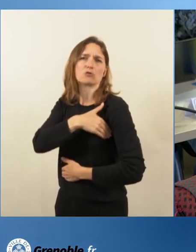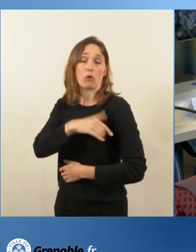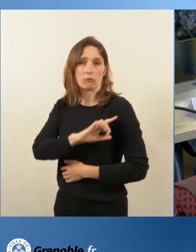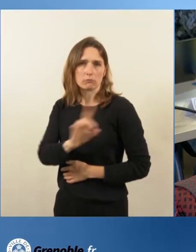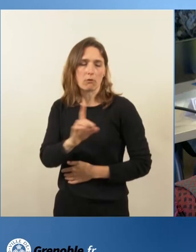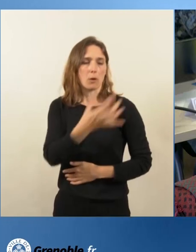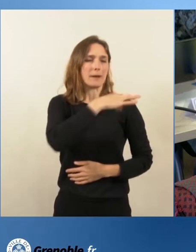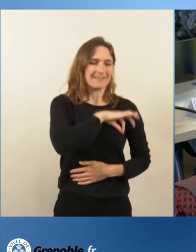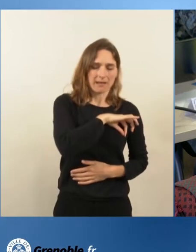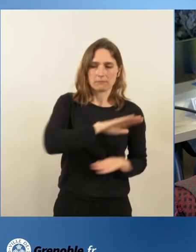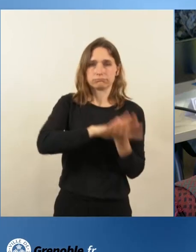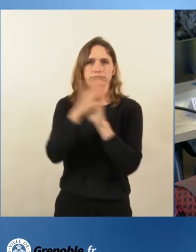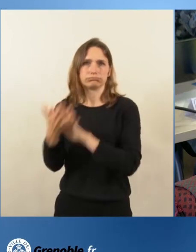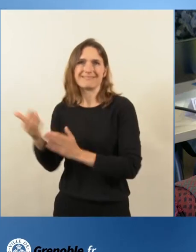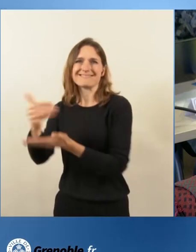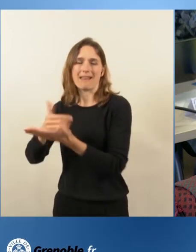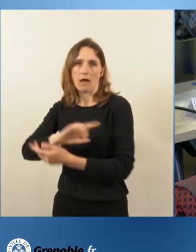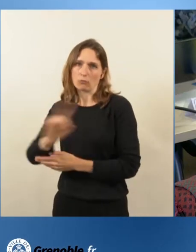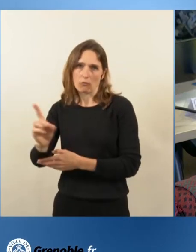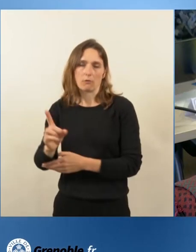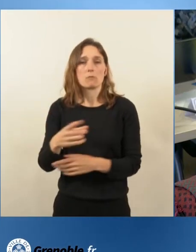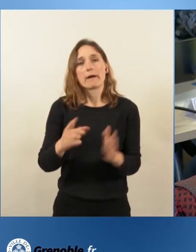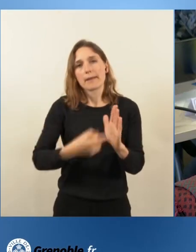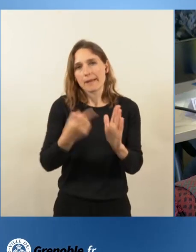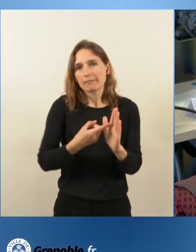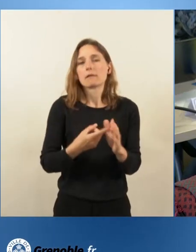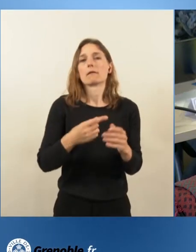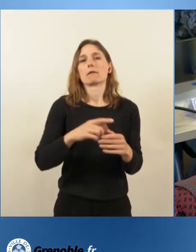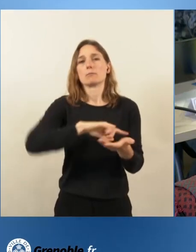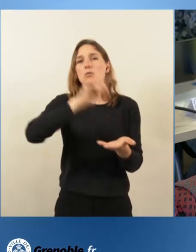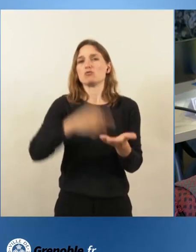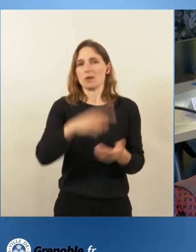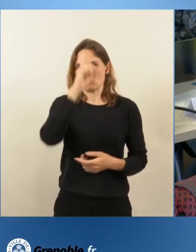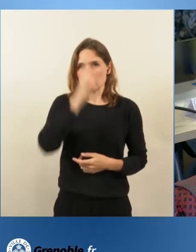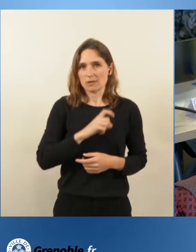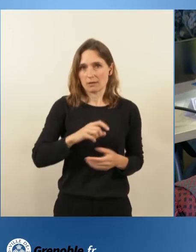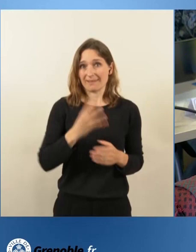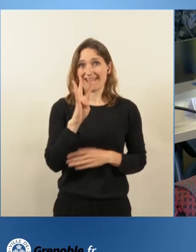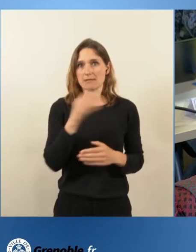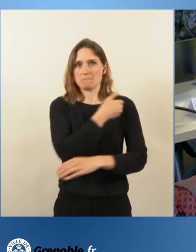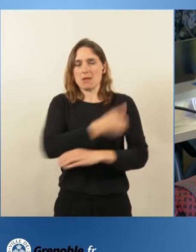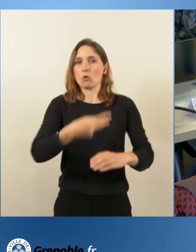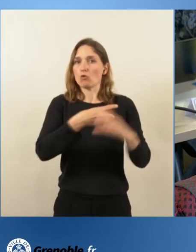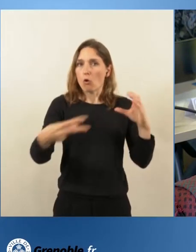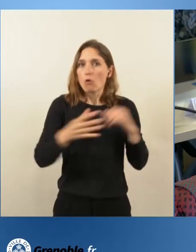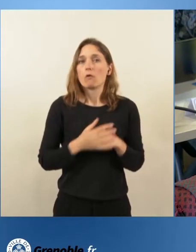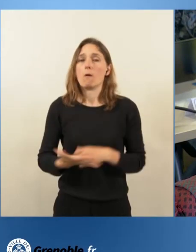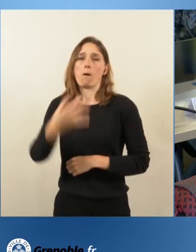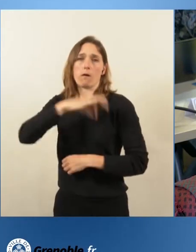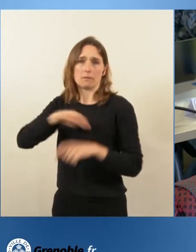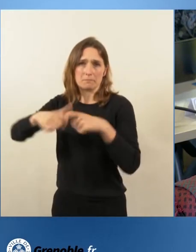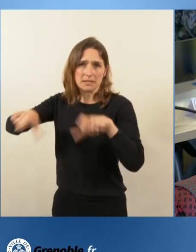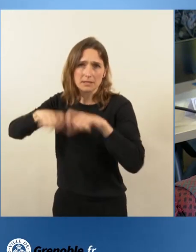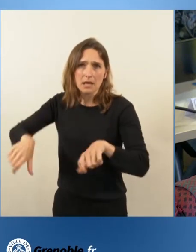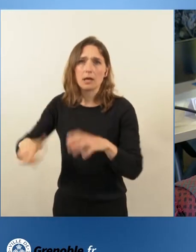salaires des agents je vous le rappelle le budget du musée c'est plus de 4 millions d'euros les entrées les recettes de billetterie c'est entre 350 et 600000